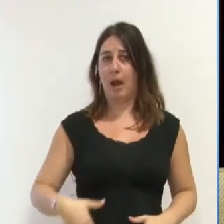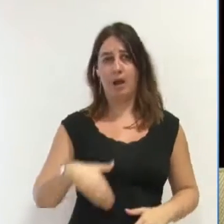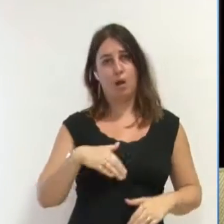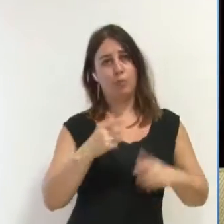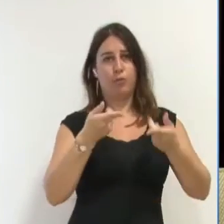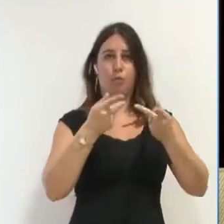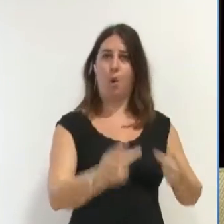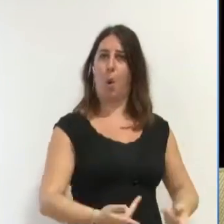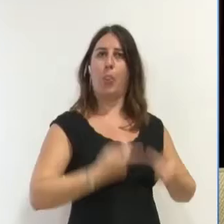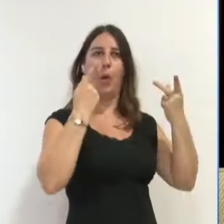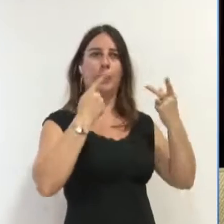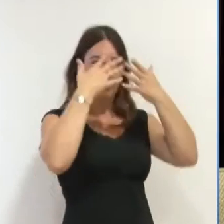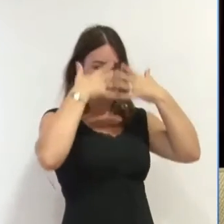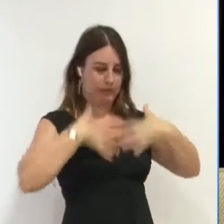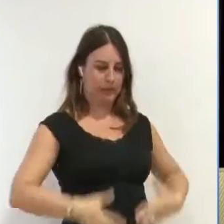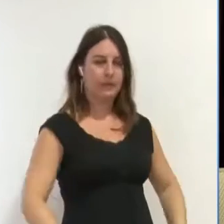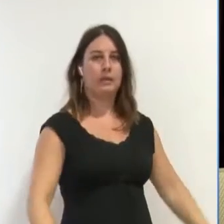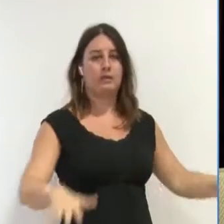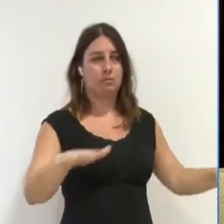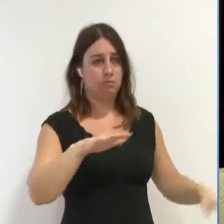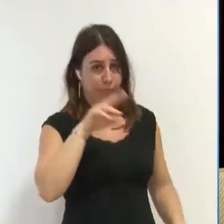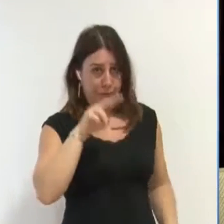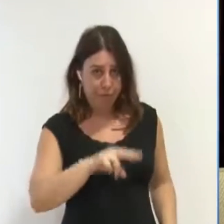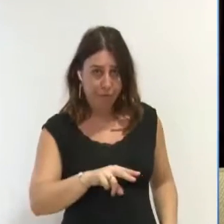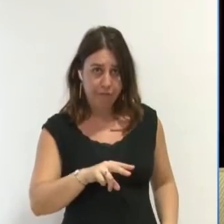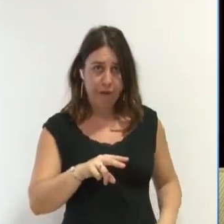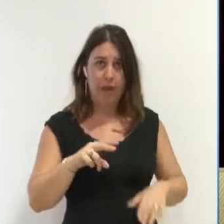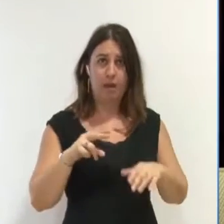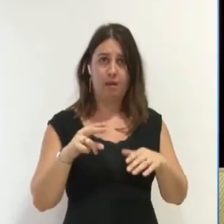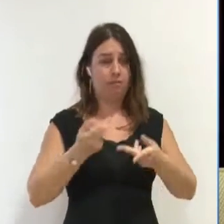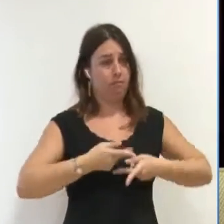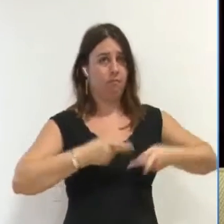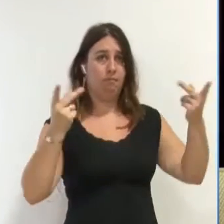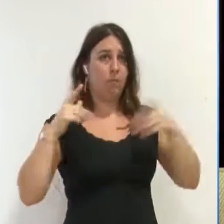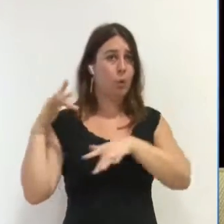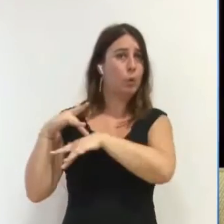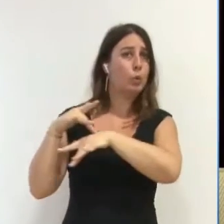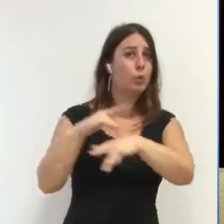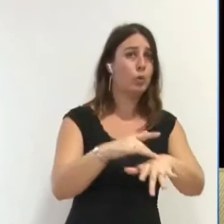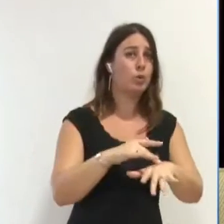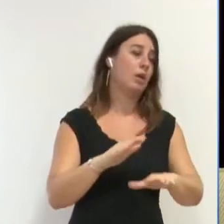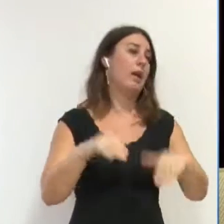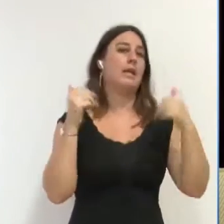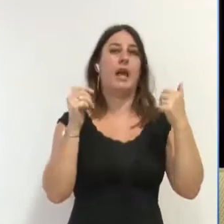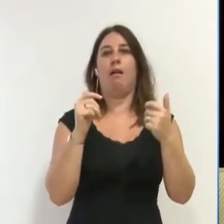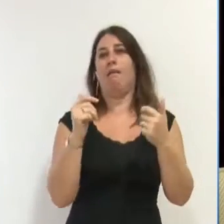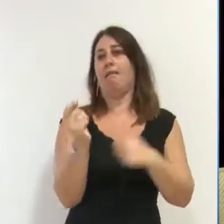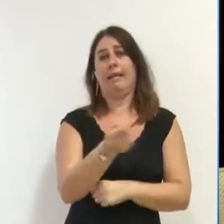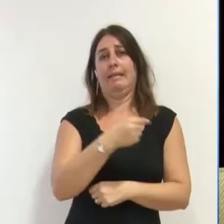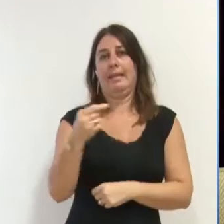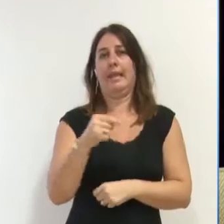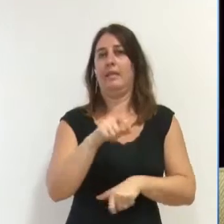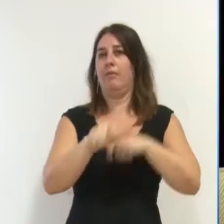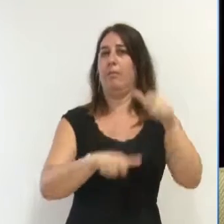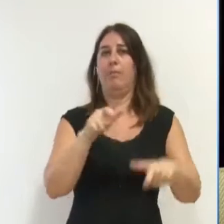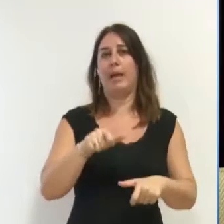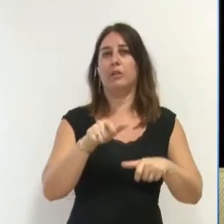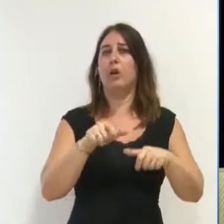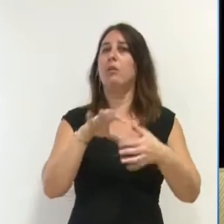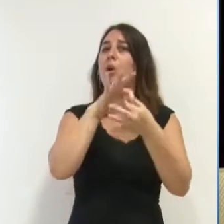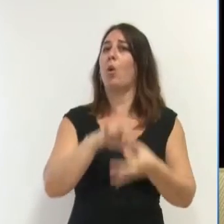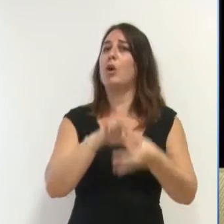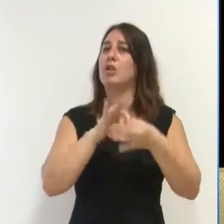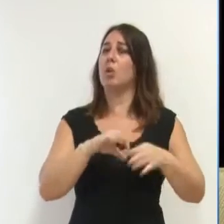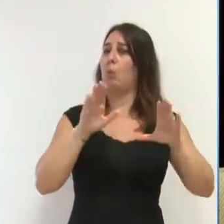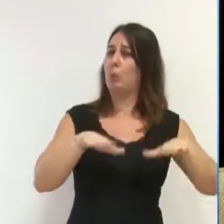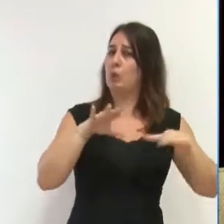port du burkini. Autant le dire tout de suite, en agissant ainsi, ces personnes ont nui à la majorité de nos concitoyens français de religion musulmane